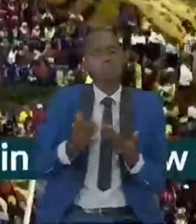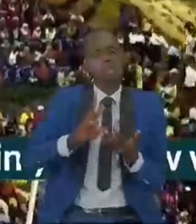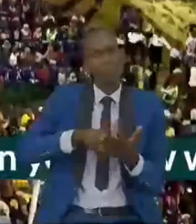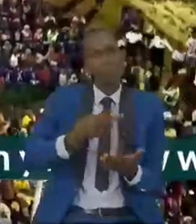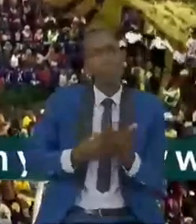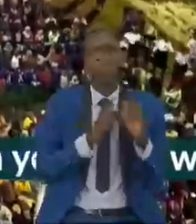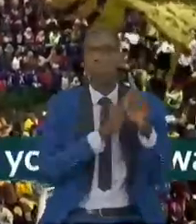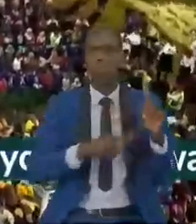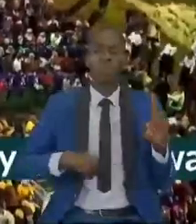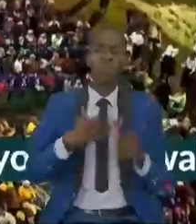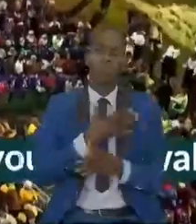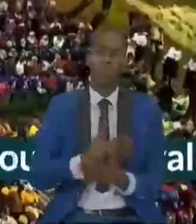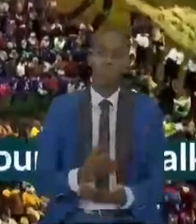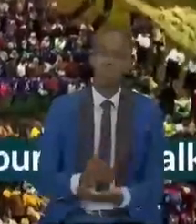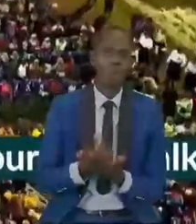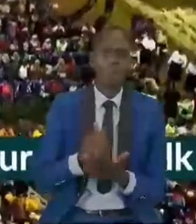Faisons tout